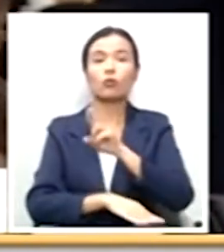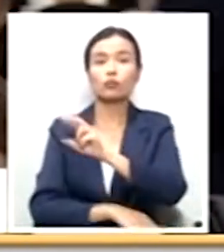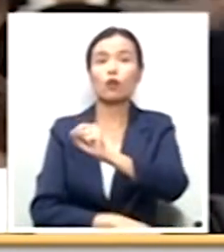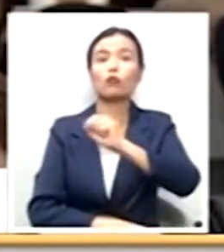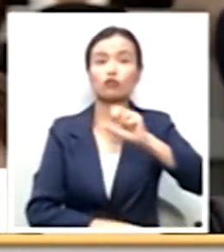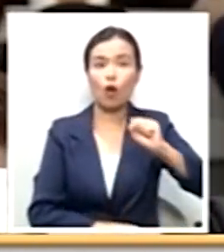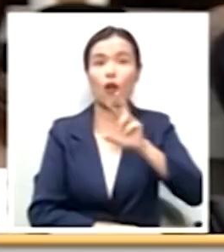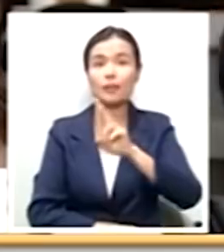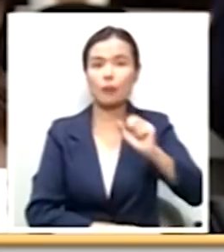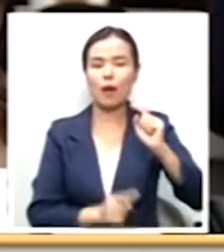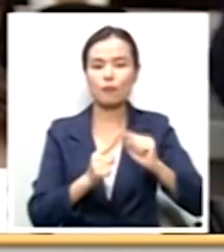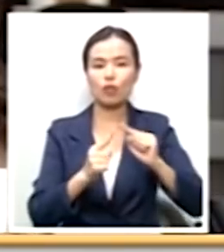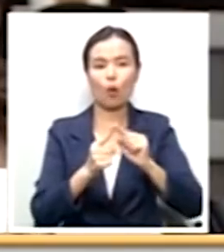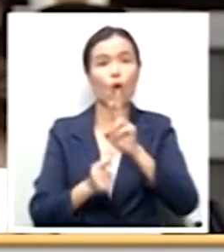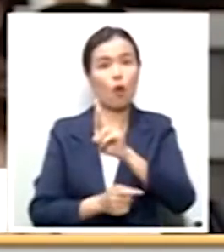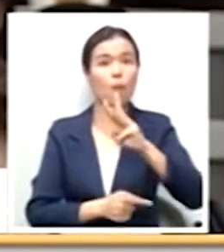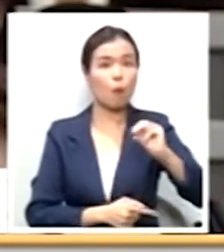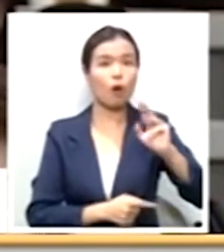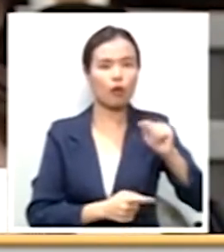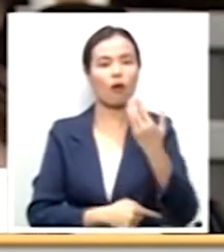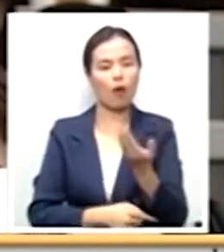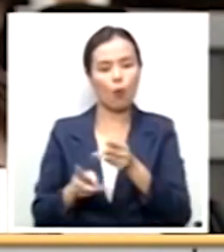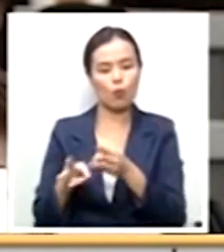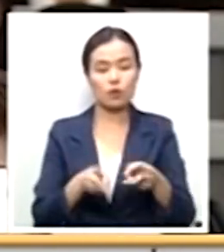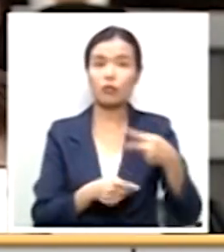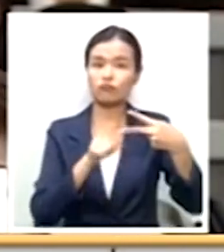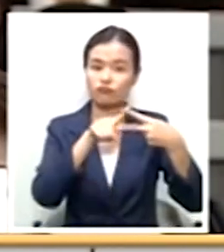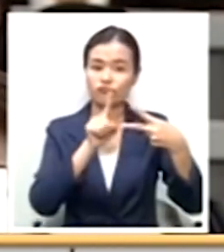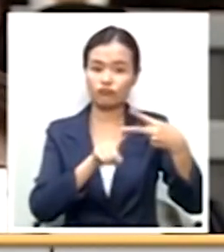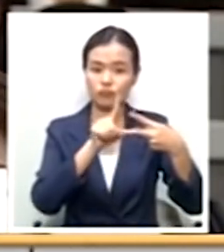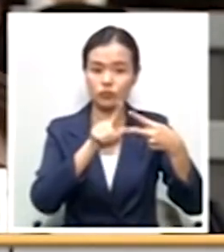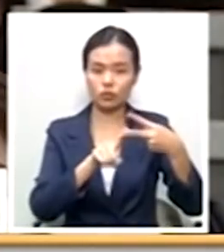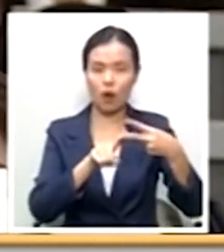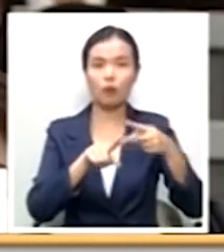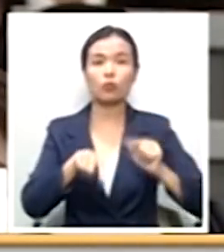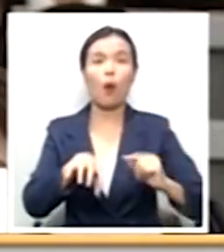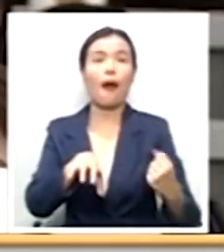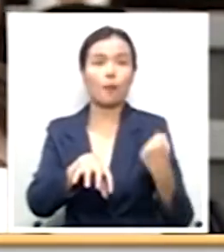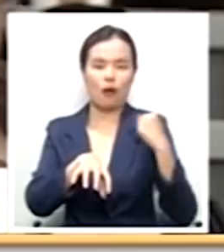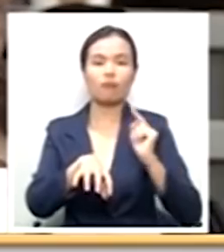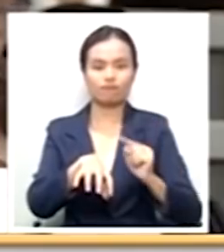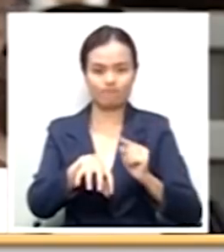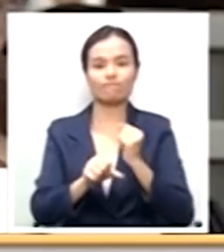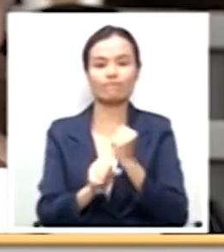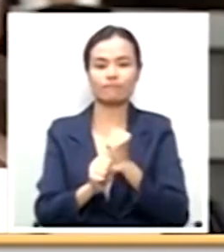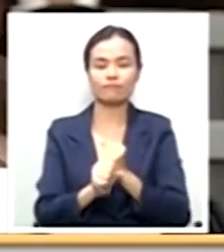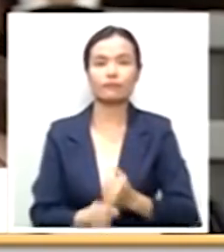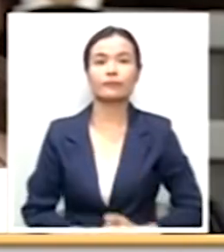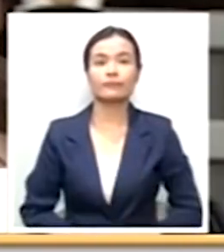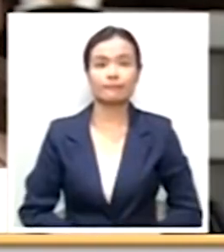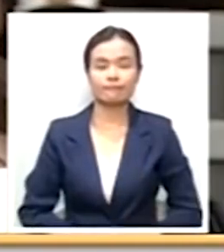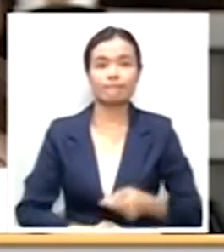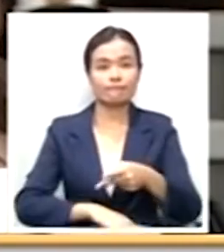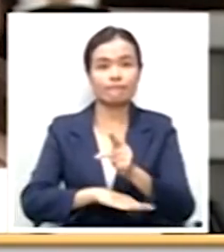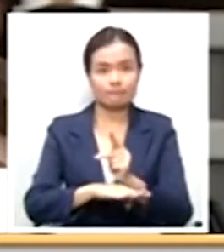รมีต่อคณะรัฐมนตรีนี่คือ2ช่องทางที่สภาแห่งนี้มีอำนาจอยู่ท่านประธาน